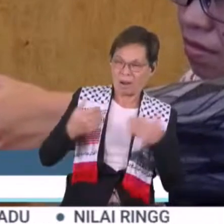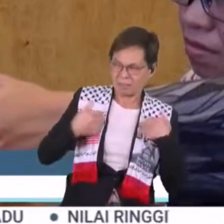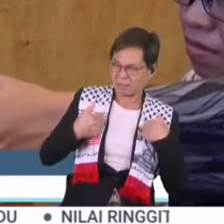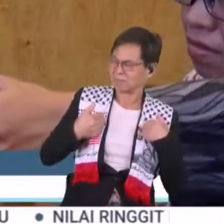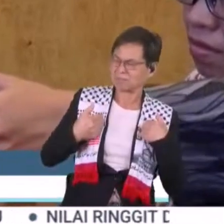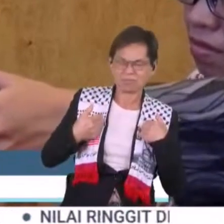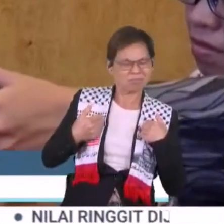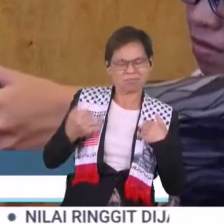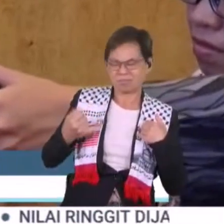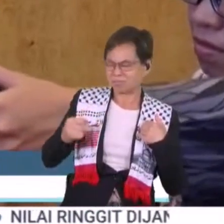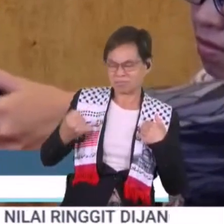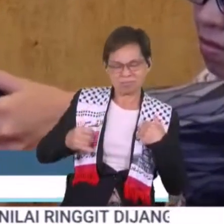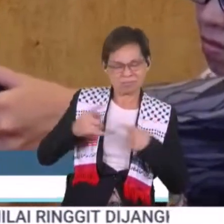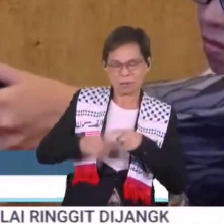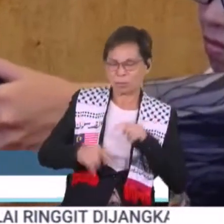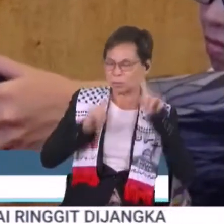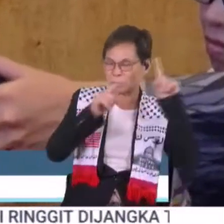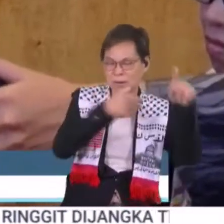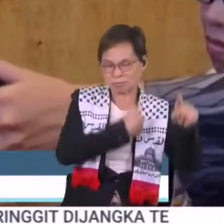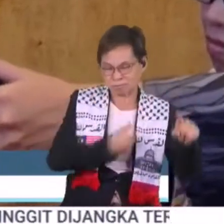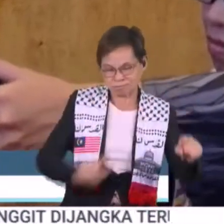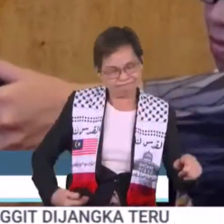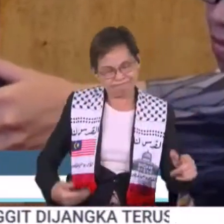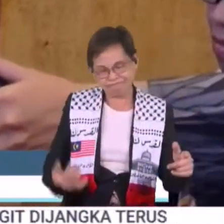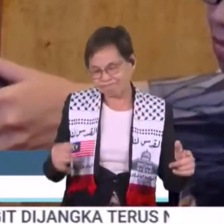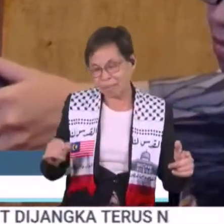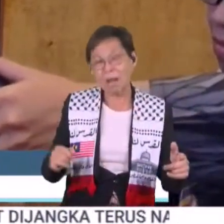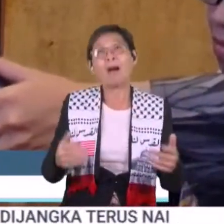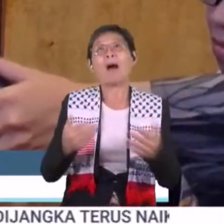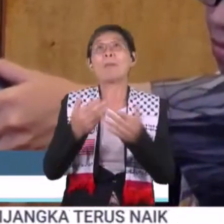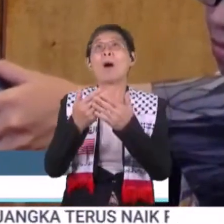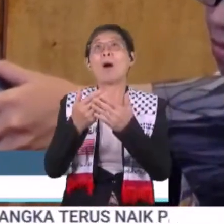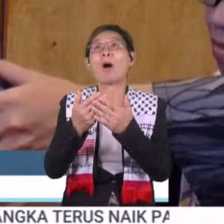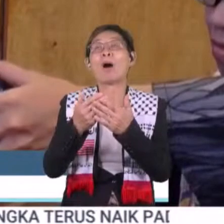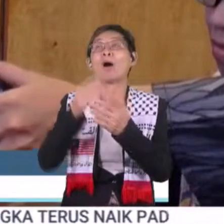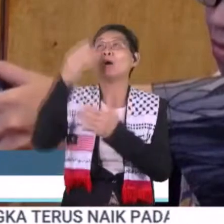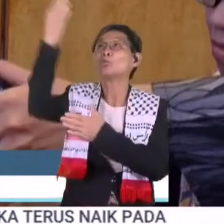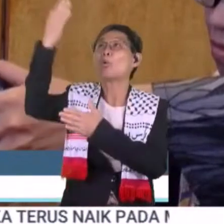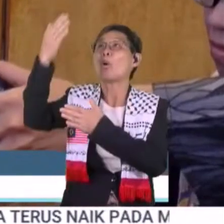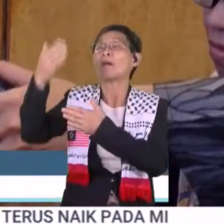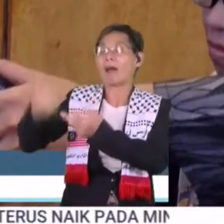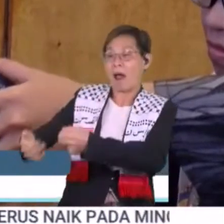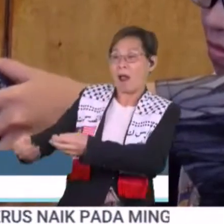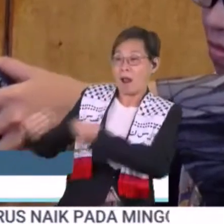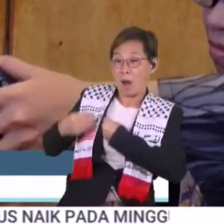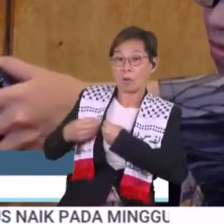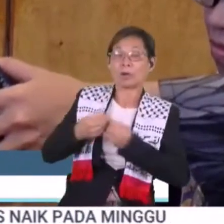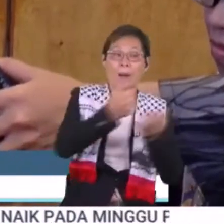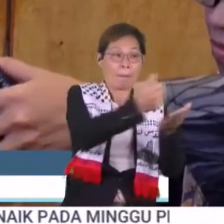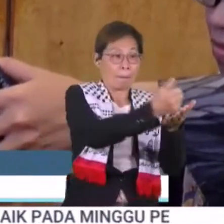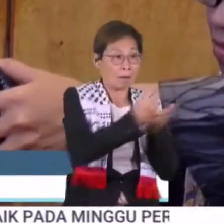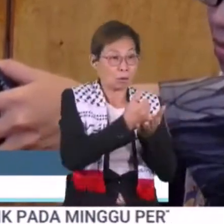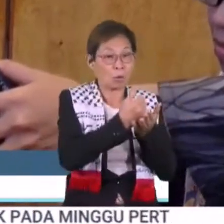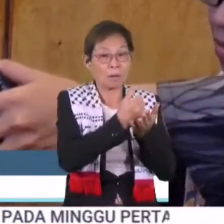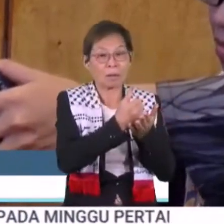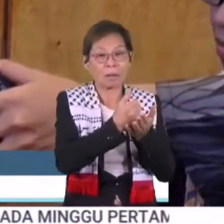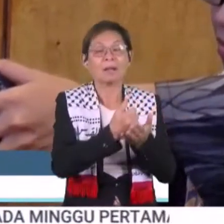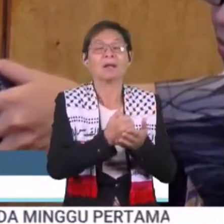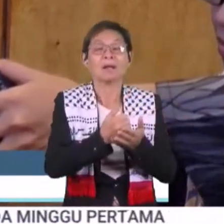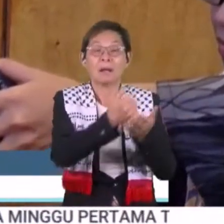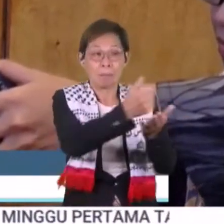sekarang memang tidak mampu. Tapi Alhamdulillah Tuhan mengizinkan dengan bantuan daripada pihak dan Negeri